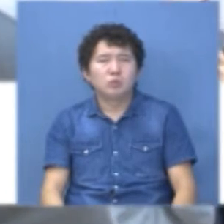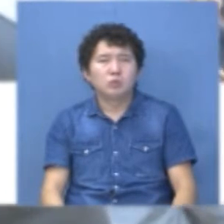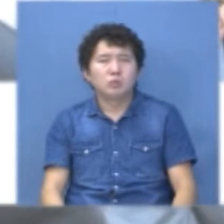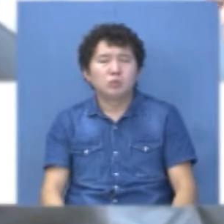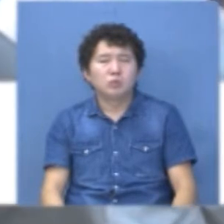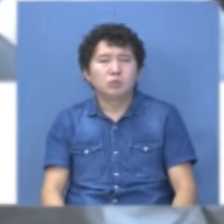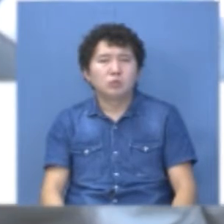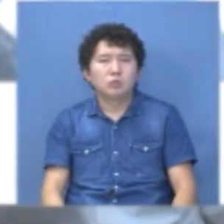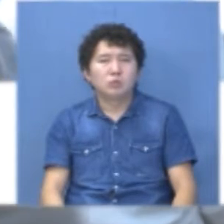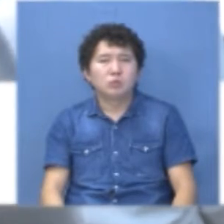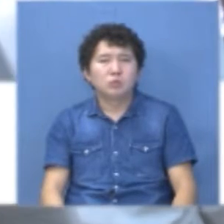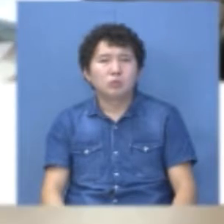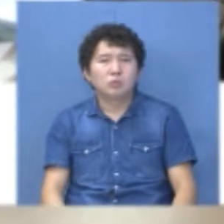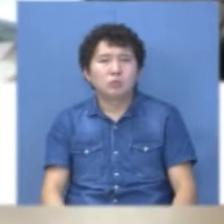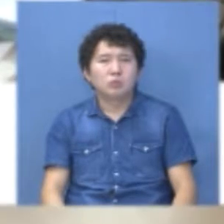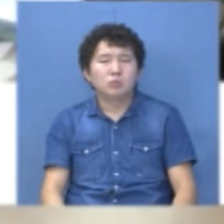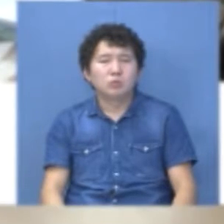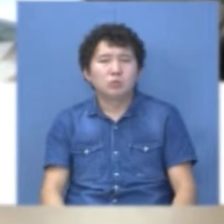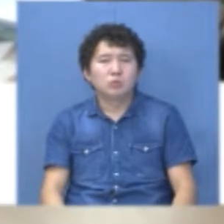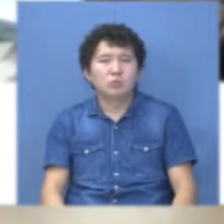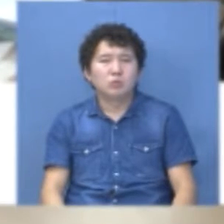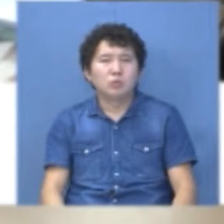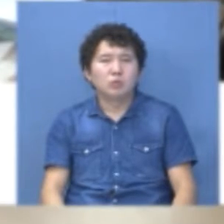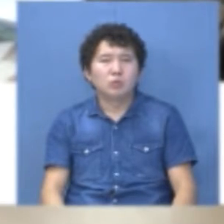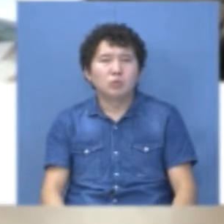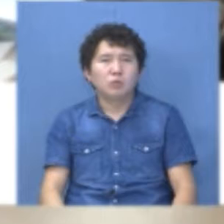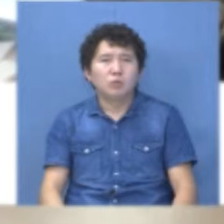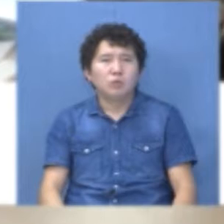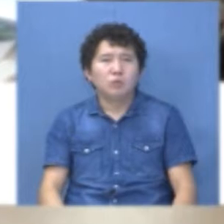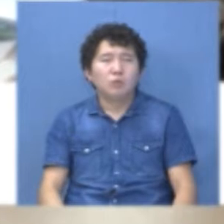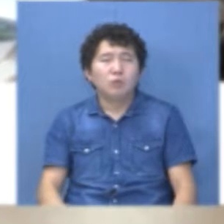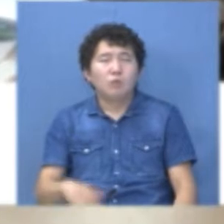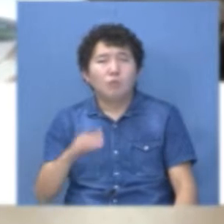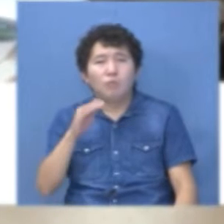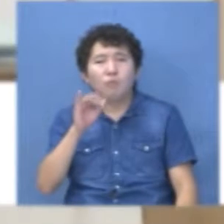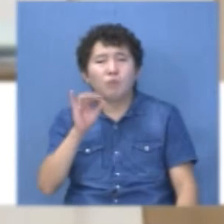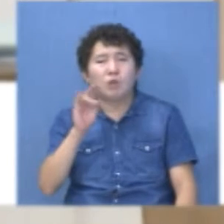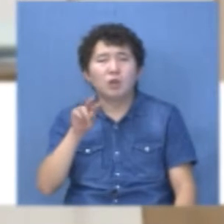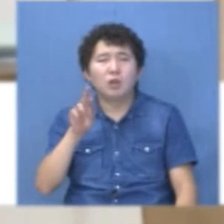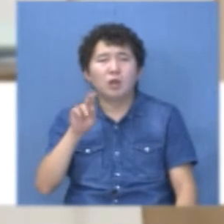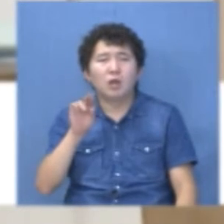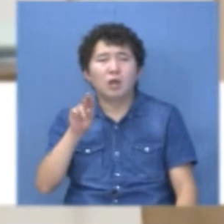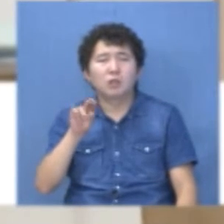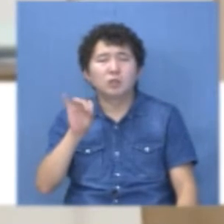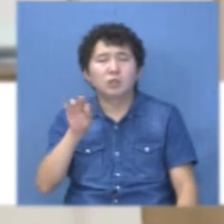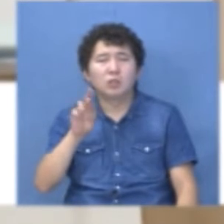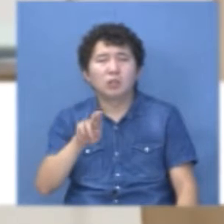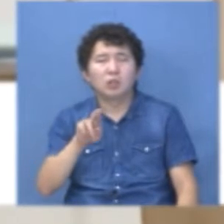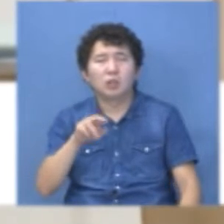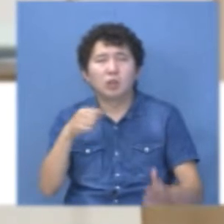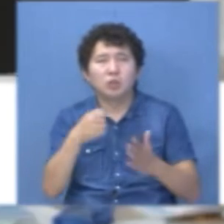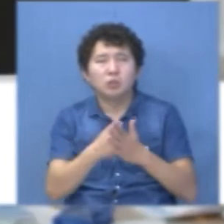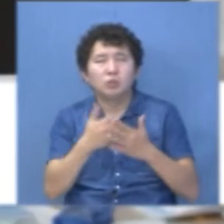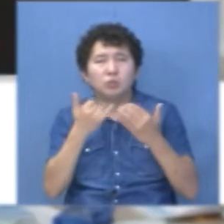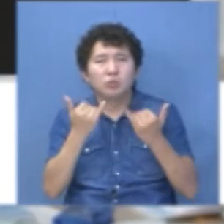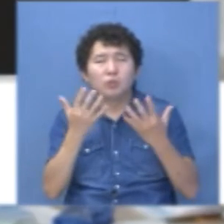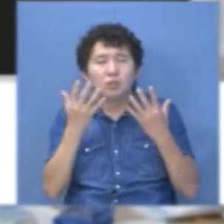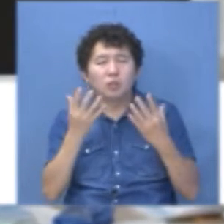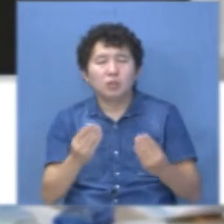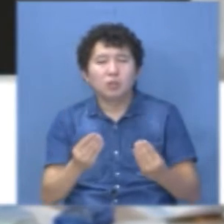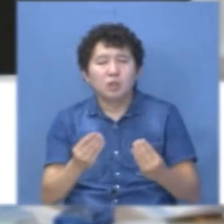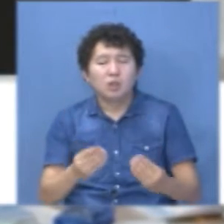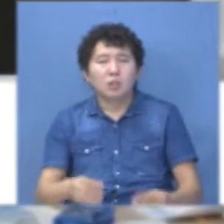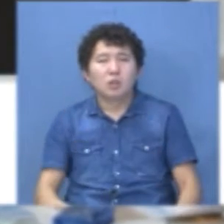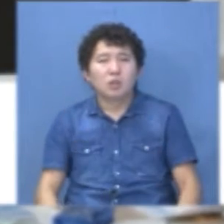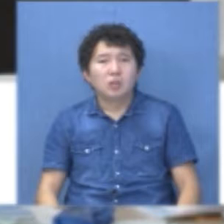атсалыссақ, біз алмайтын қамал болмайды. Финляндияның білім беру жүйесі әлемнің үздік рейтингінде. Оқушылар осы күнге дейін қалыптасқан стандартты тәсілден алып